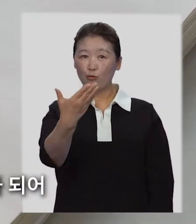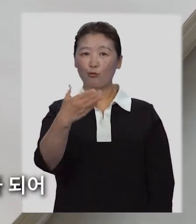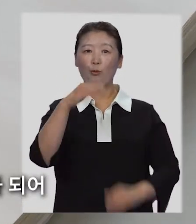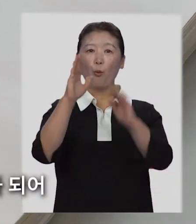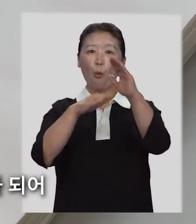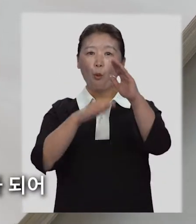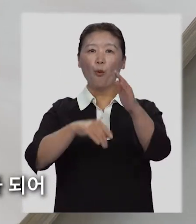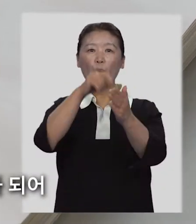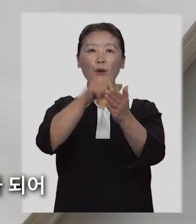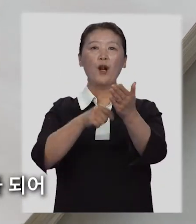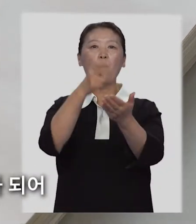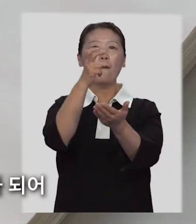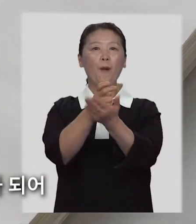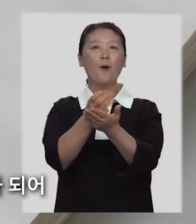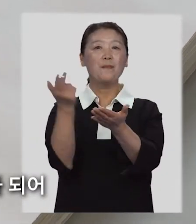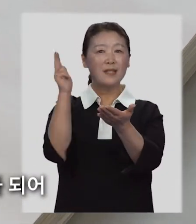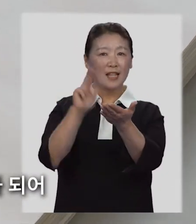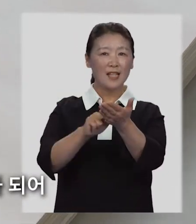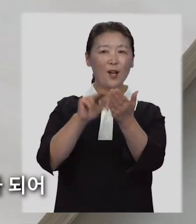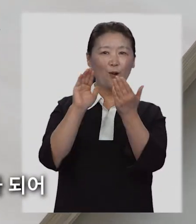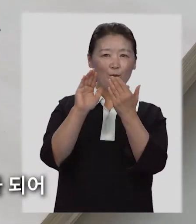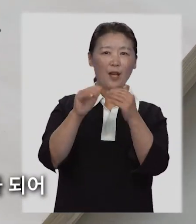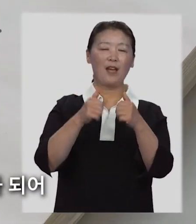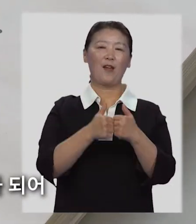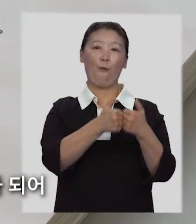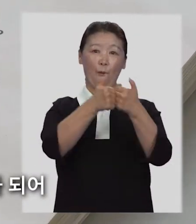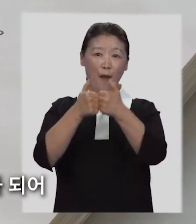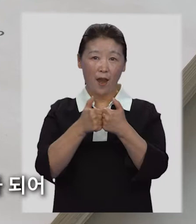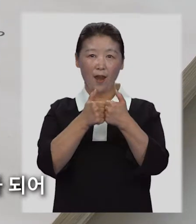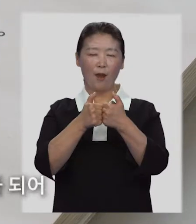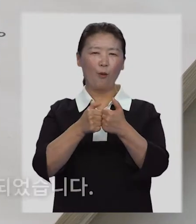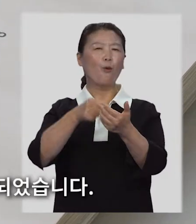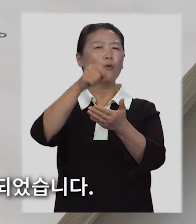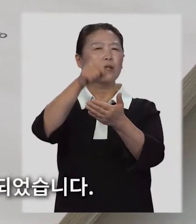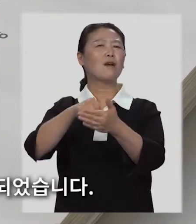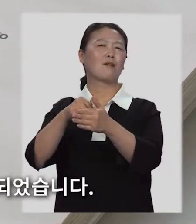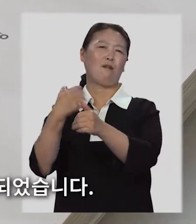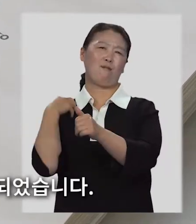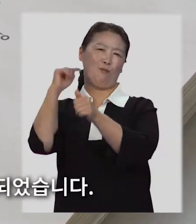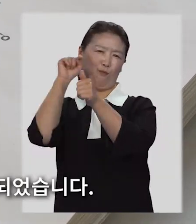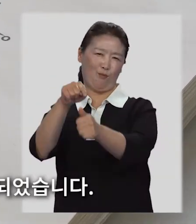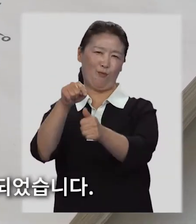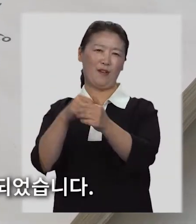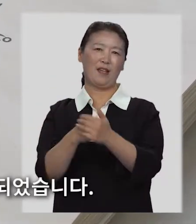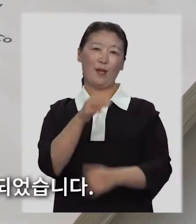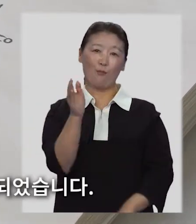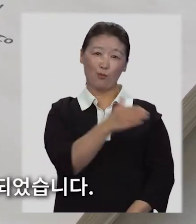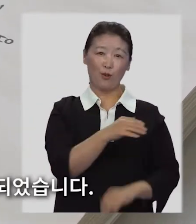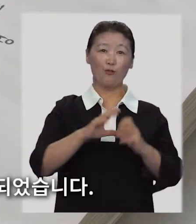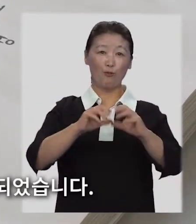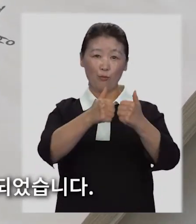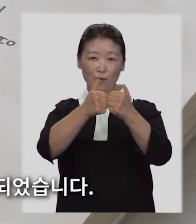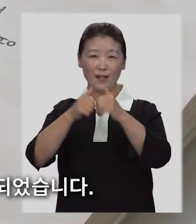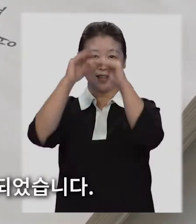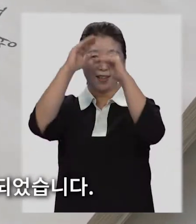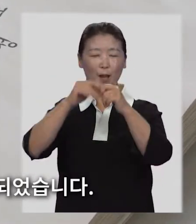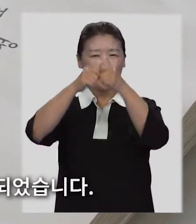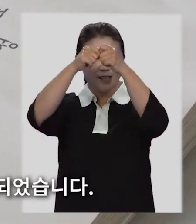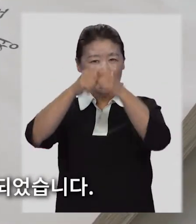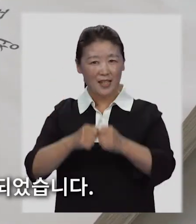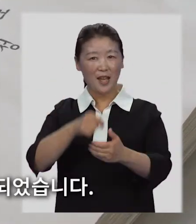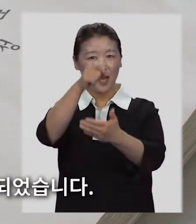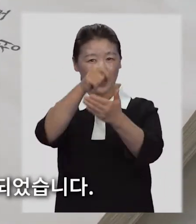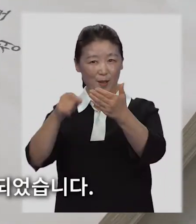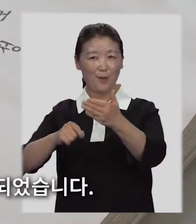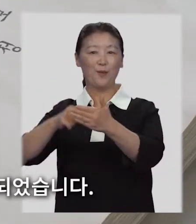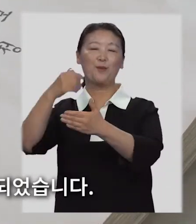(1999년) 공공기록물법 제정을 계기로 회의록 작성이 의무화되어 이때부터는 국무회의의 내용을 자세하게 기록으로 남길 수